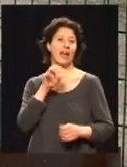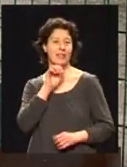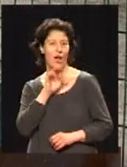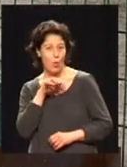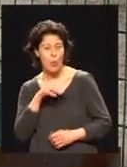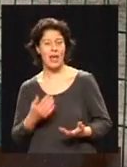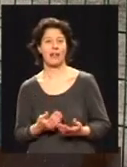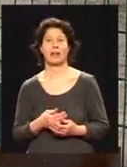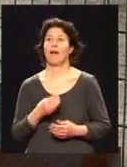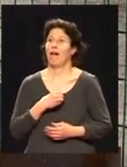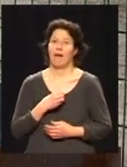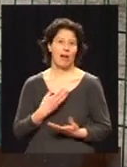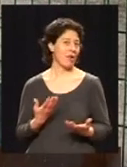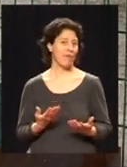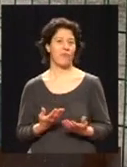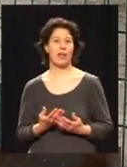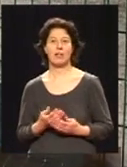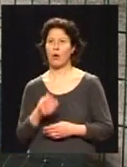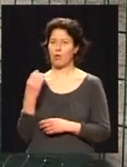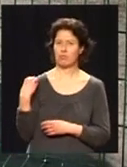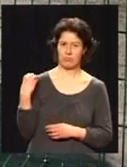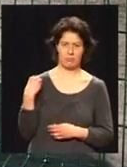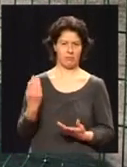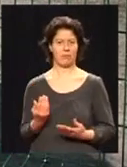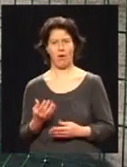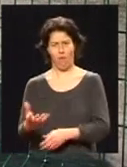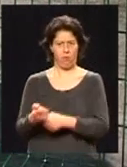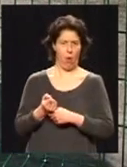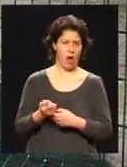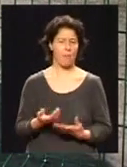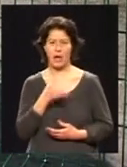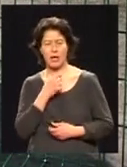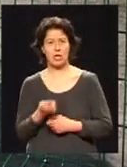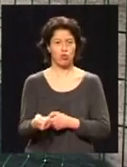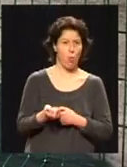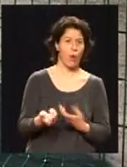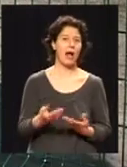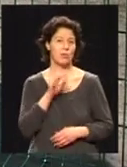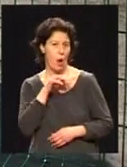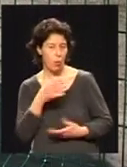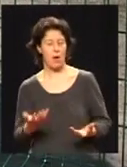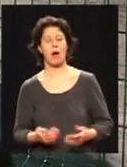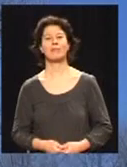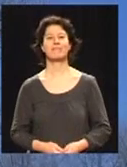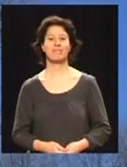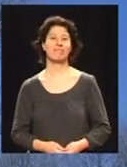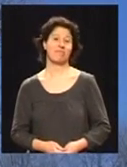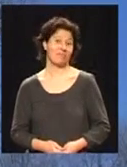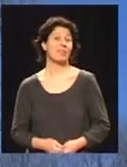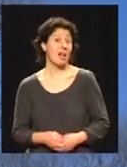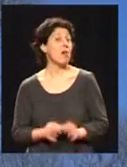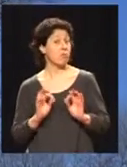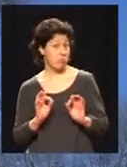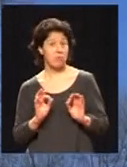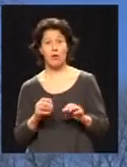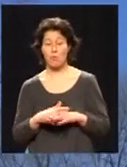kutyát, és nem kell félni, hogy az emberre rászólnak, hogy fogja meg, miért nincs pórázon a kutya. És ez